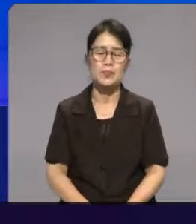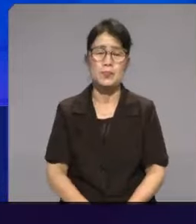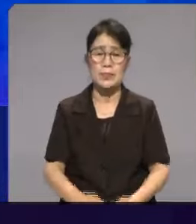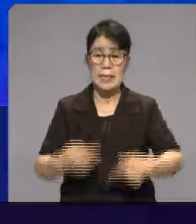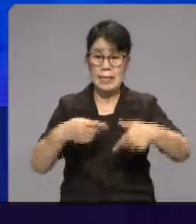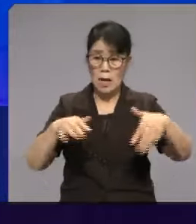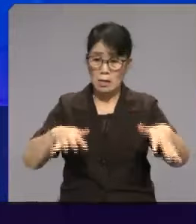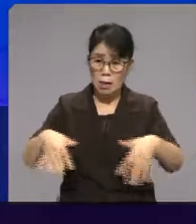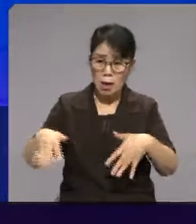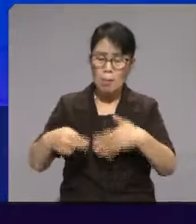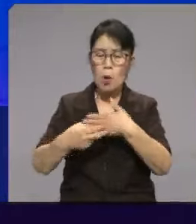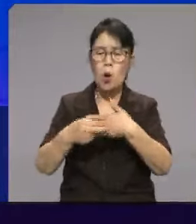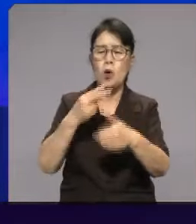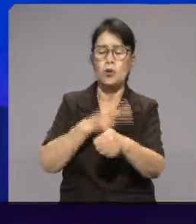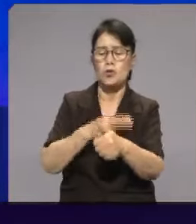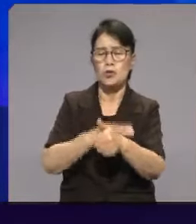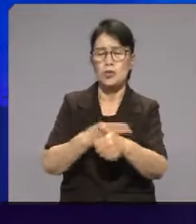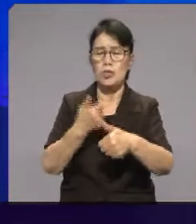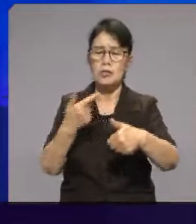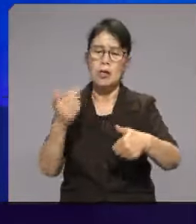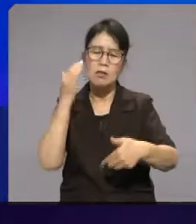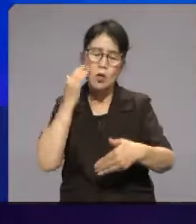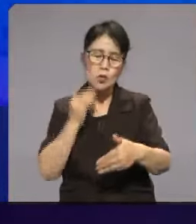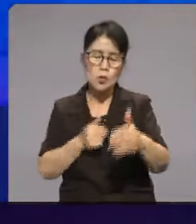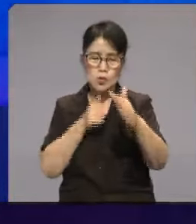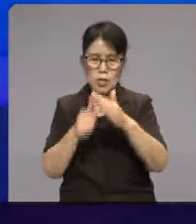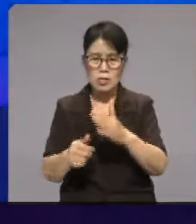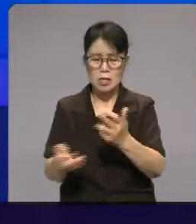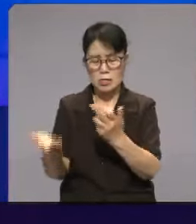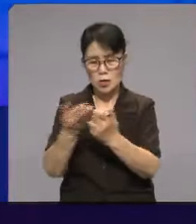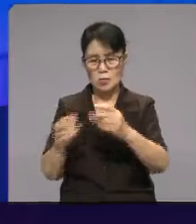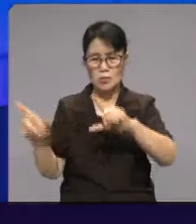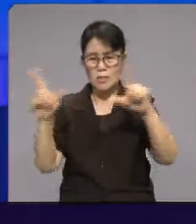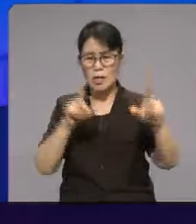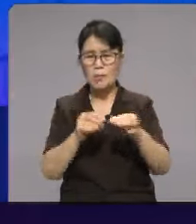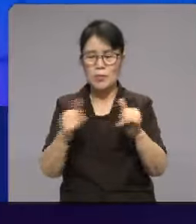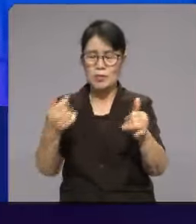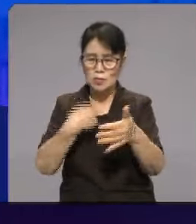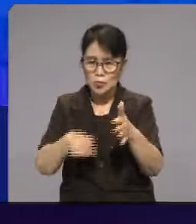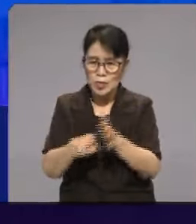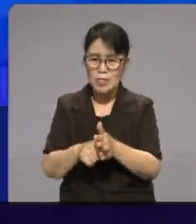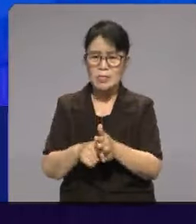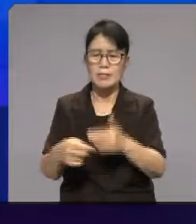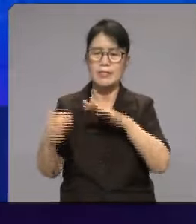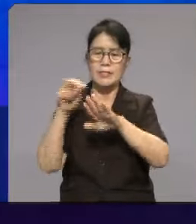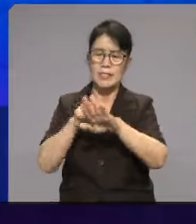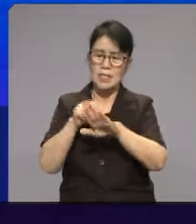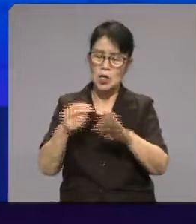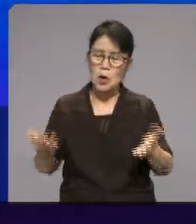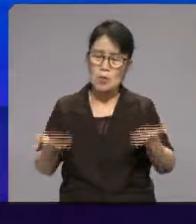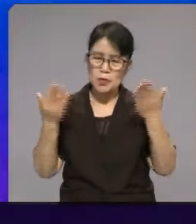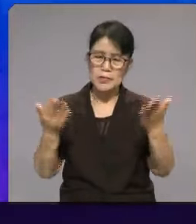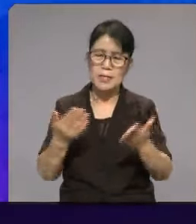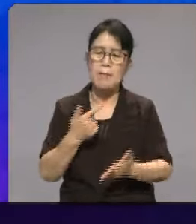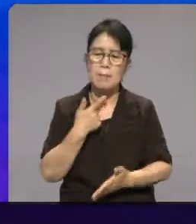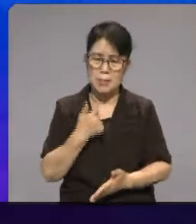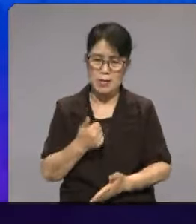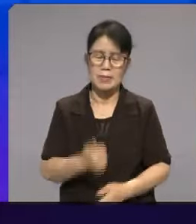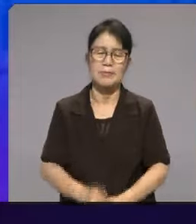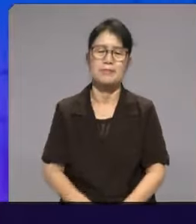인하대병원 의료진들이 대청도를 찾아 섬 주민들을 위해 진료 봉사에 나섰다고 합니다. 자세한 소식